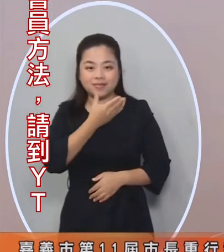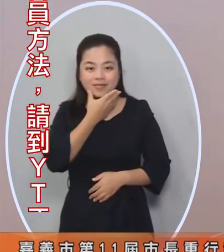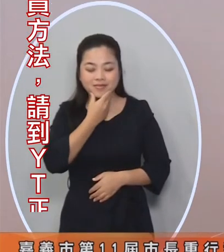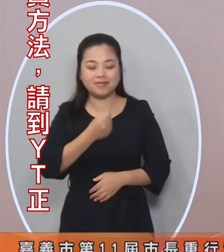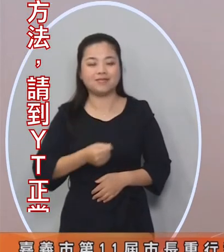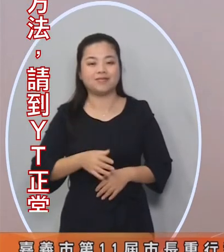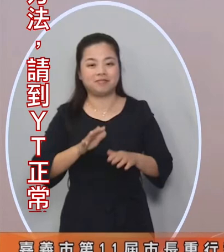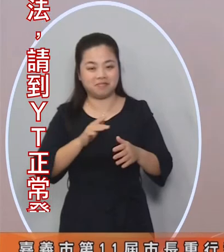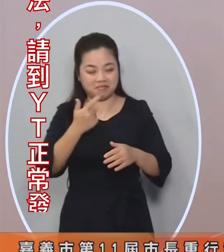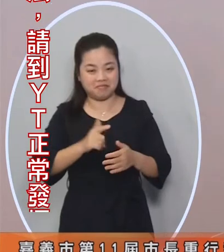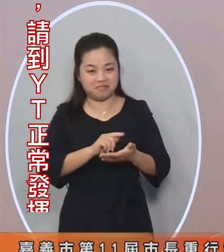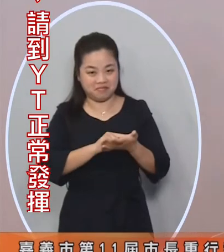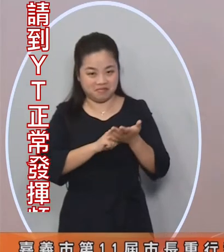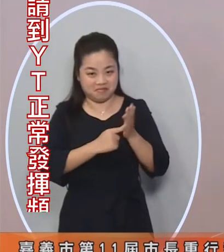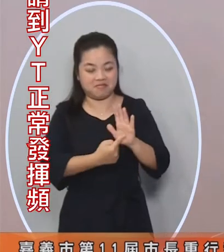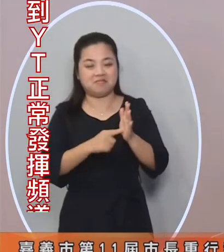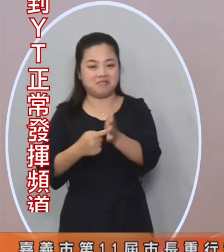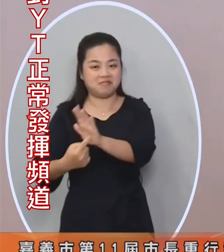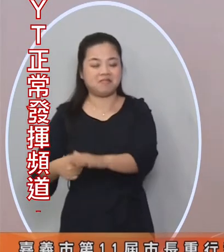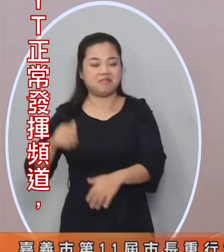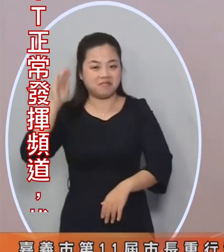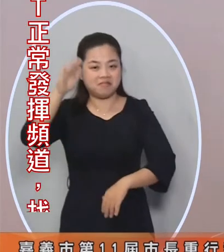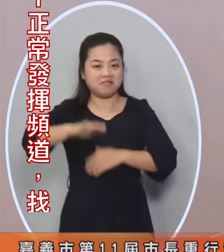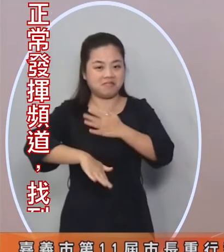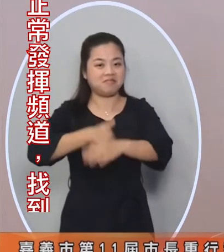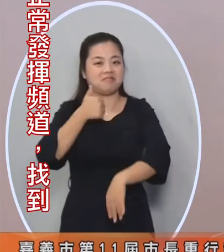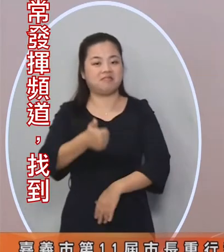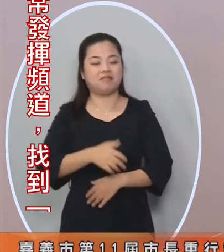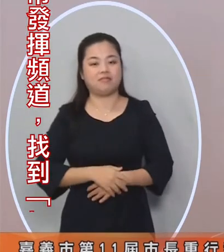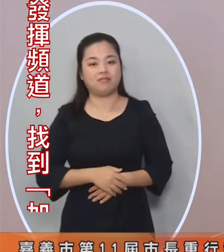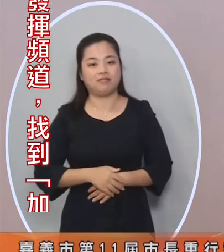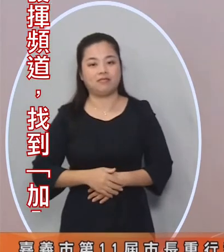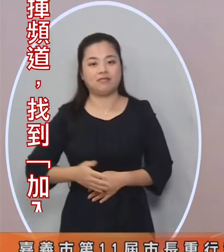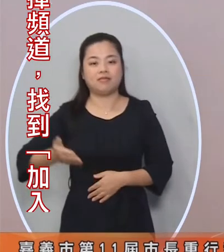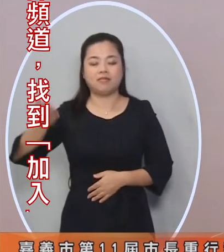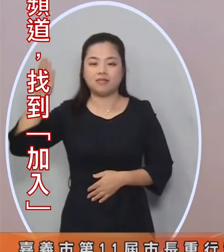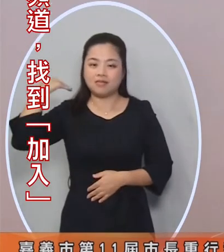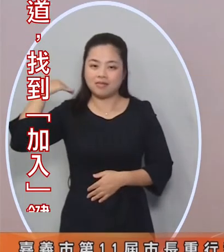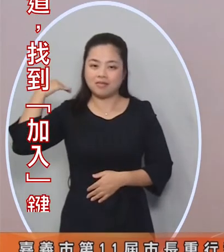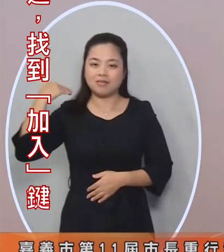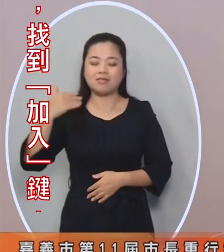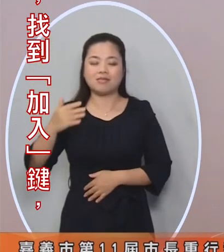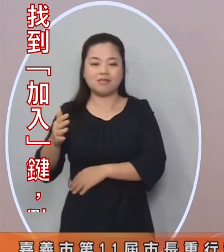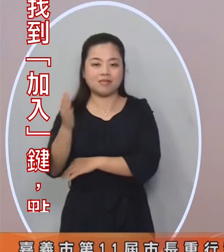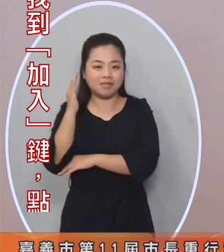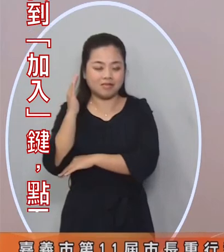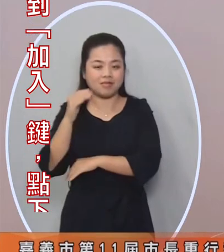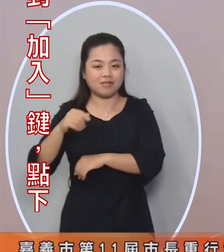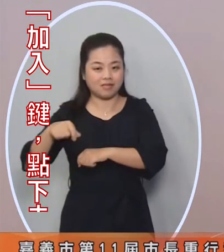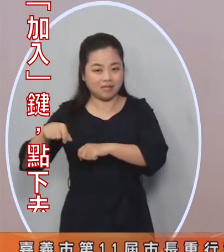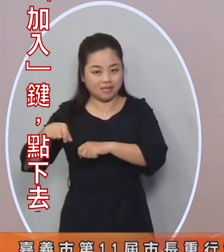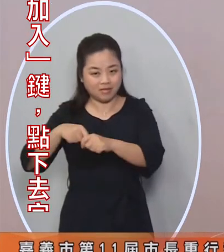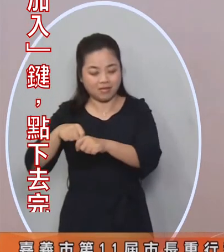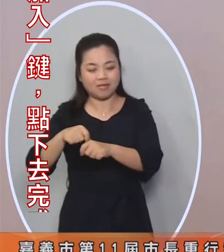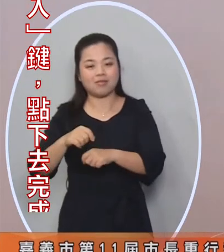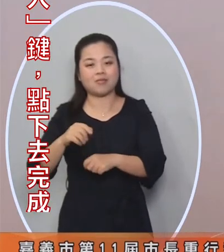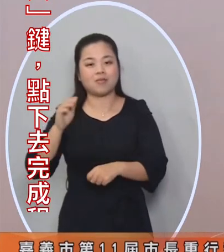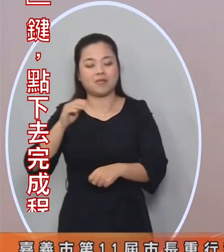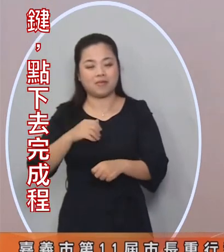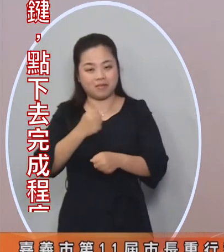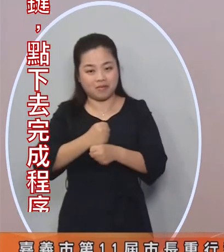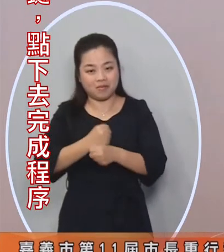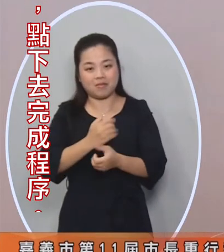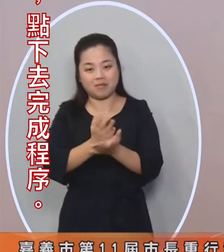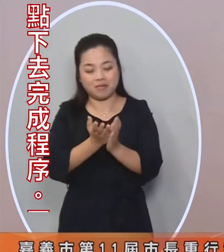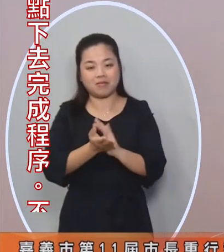正实现中，我们未来一定是更惊艳。过去的西景第一，咱未来咱